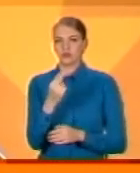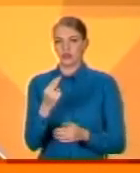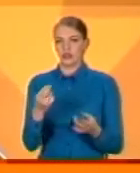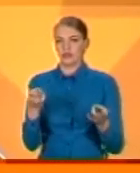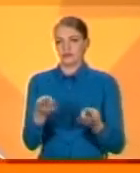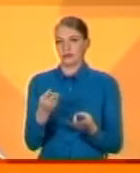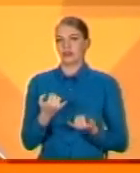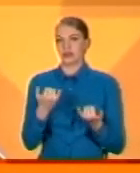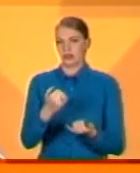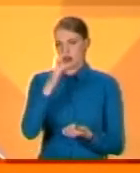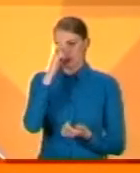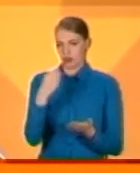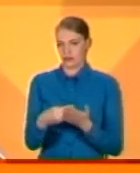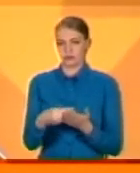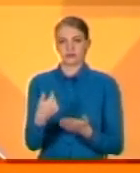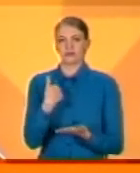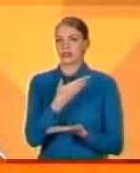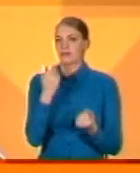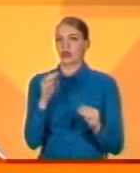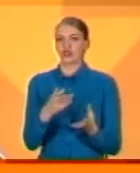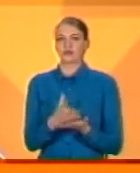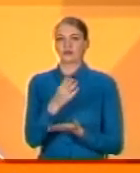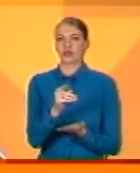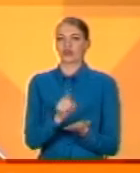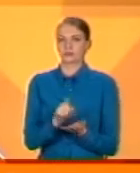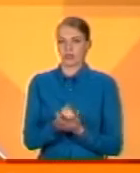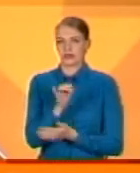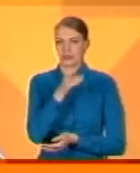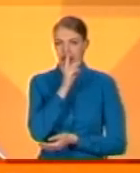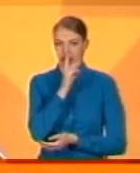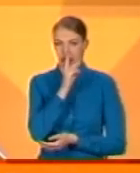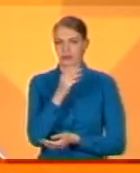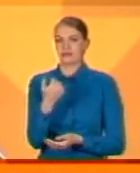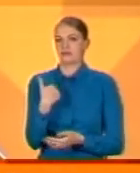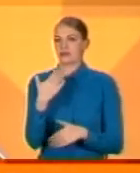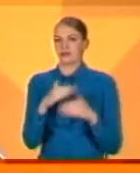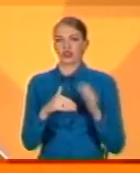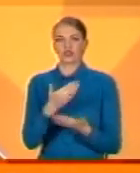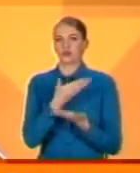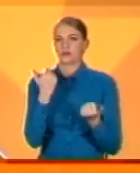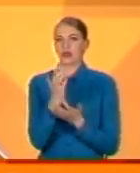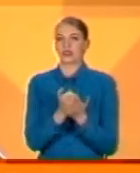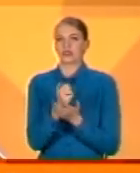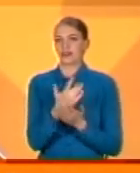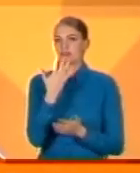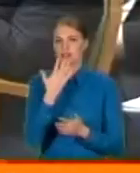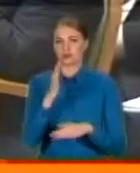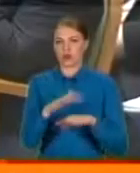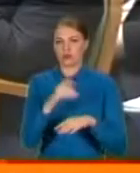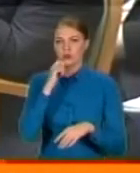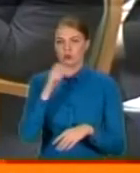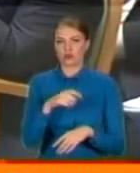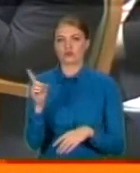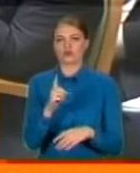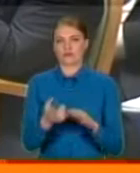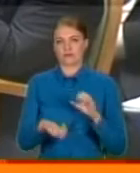витрат державного бюджету. Ми не мали чим сплачувати пенсії та зарплати. Ми майже не мали резервів Національного банку України для того,